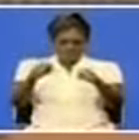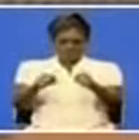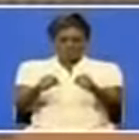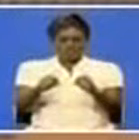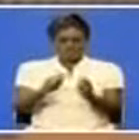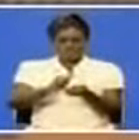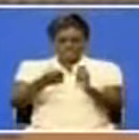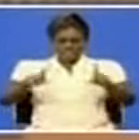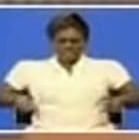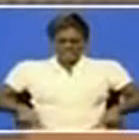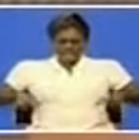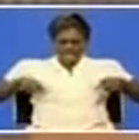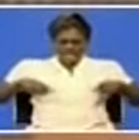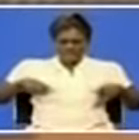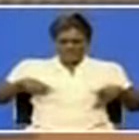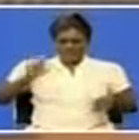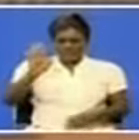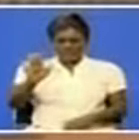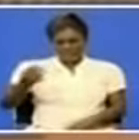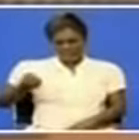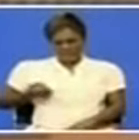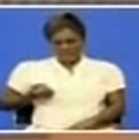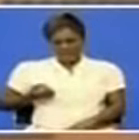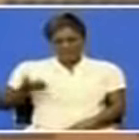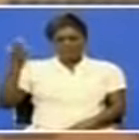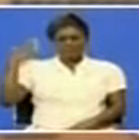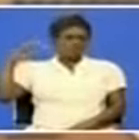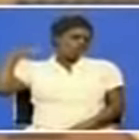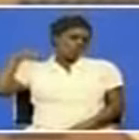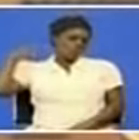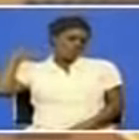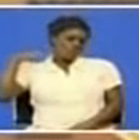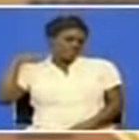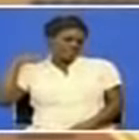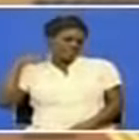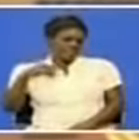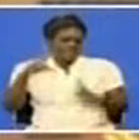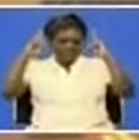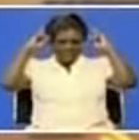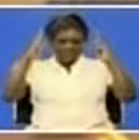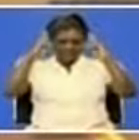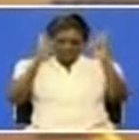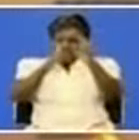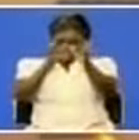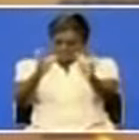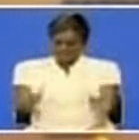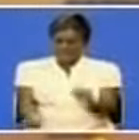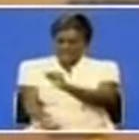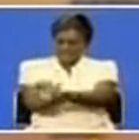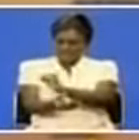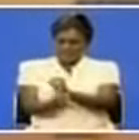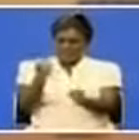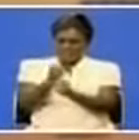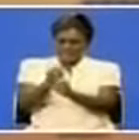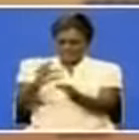za kuimarisha maisha yao na ya wasichana ambao walijihusisha na uhalifu. Na kama anavyoarifu Mashirima Kapombe, kikundi hiki